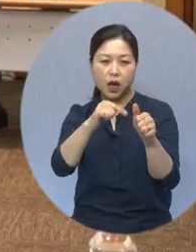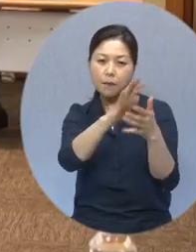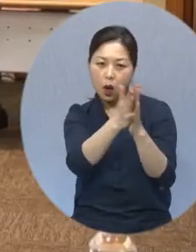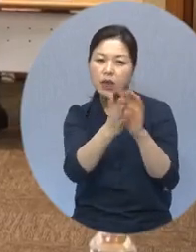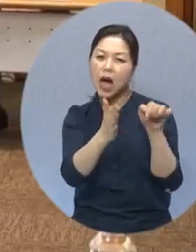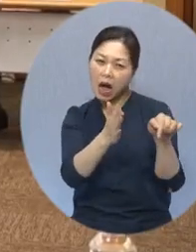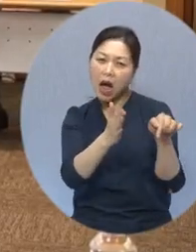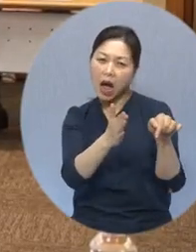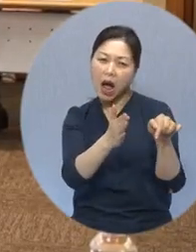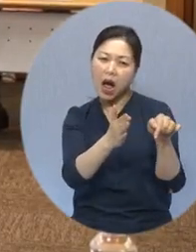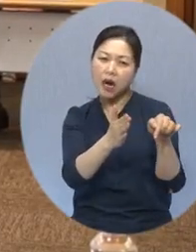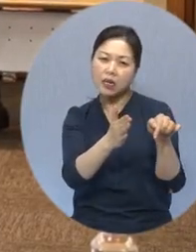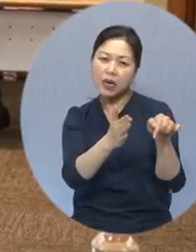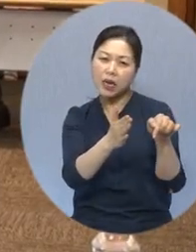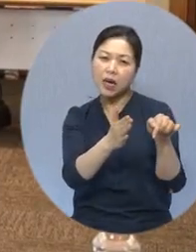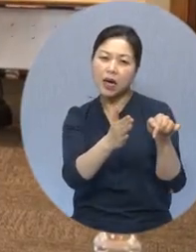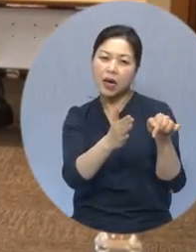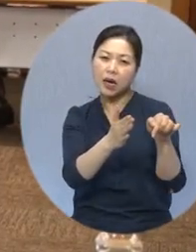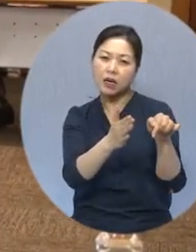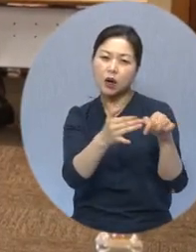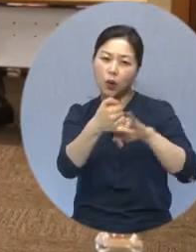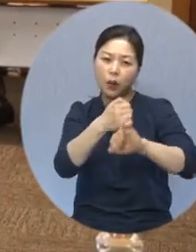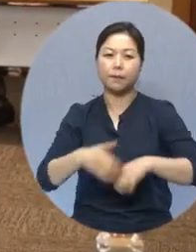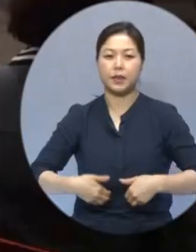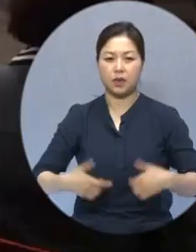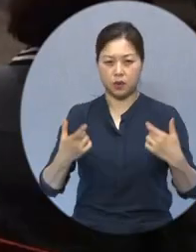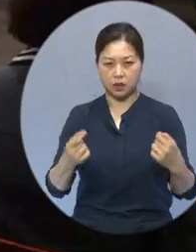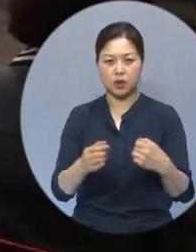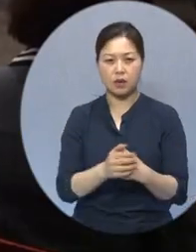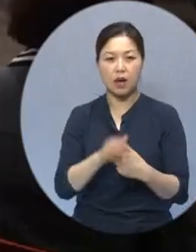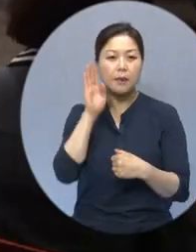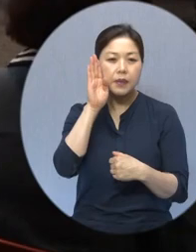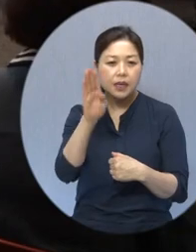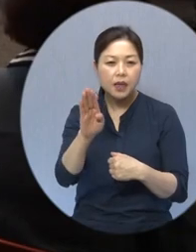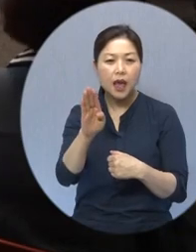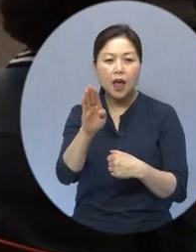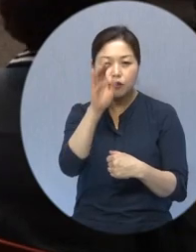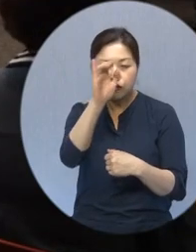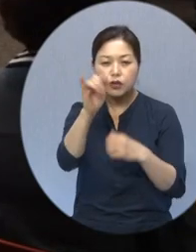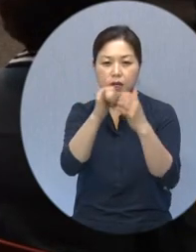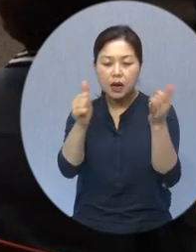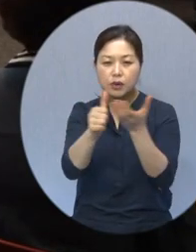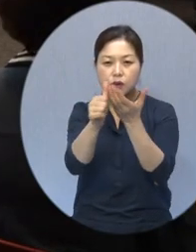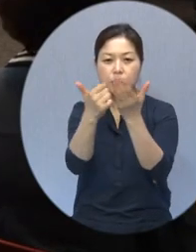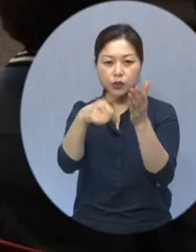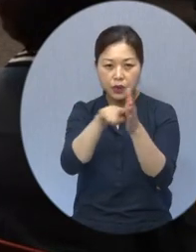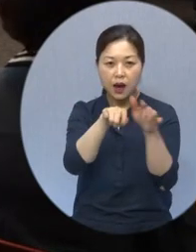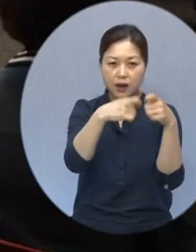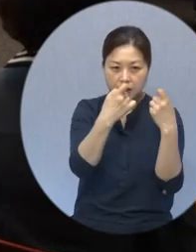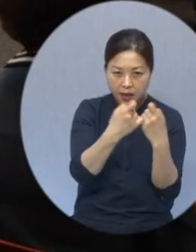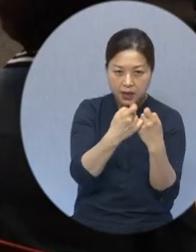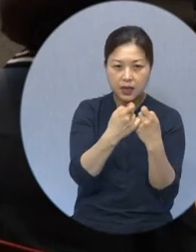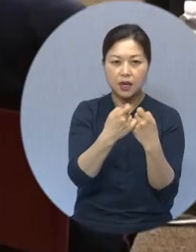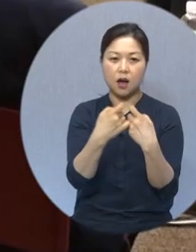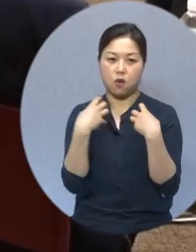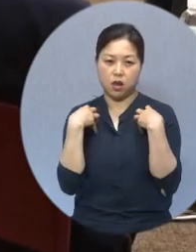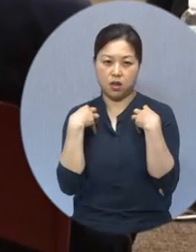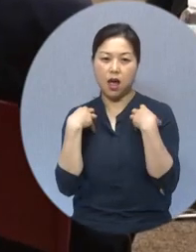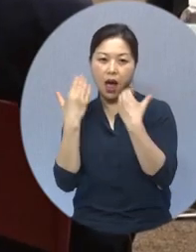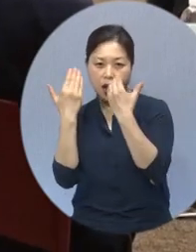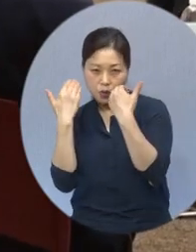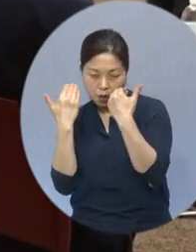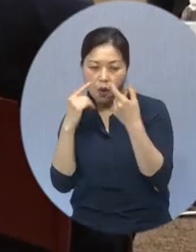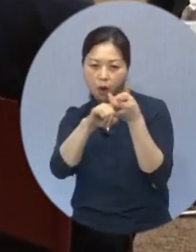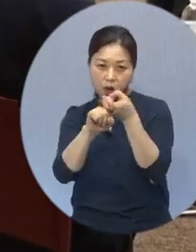요구합니다. 미래 인재 육성을 위한 민관학 교육 주체의 노력들이 우리 아이들을 위한 행복한